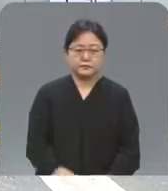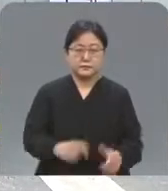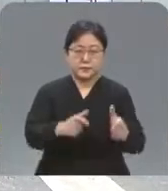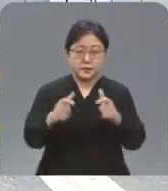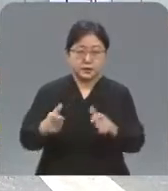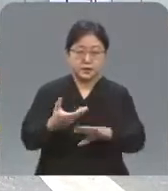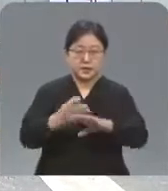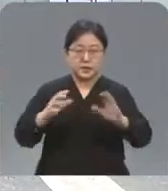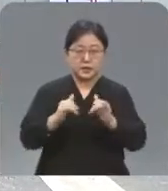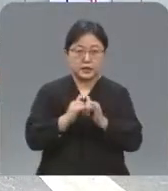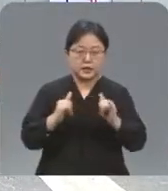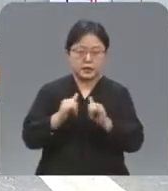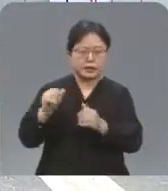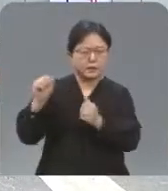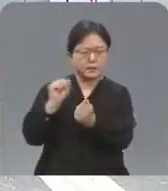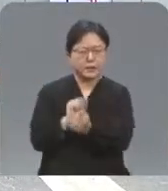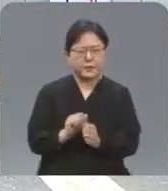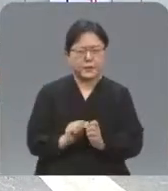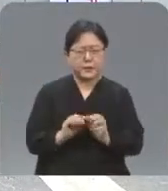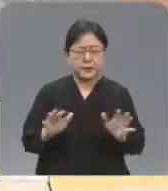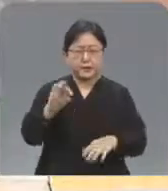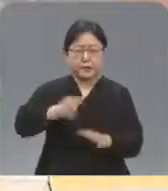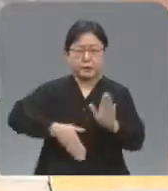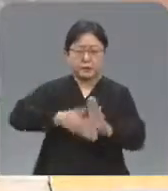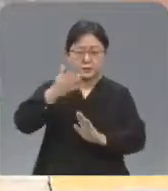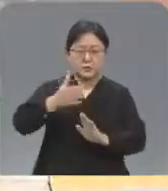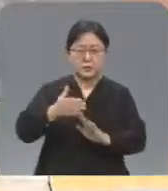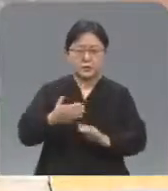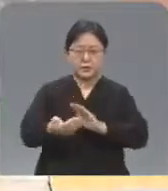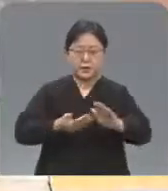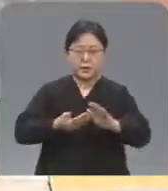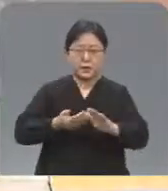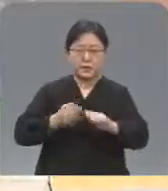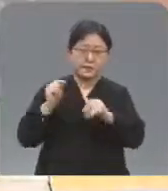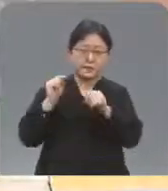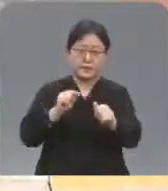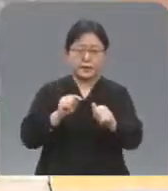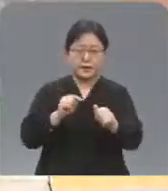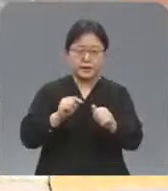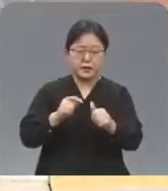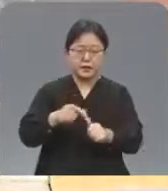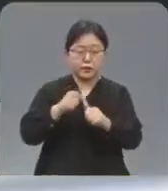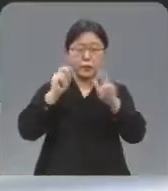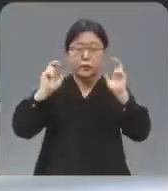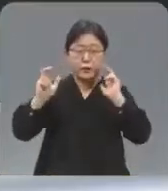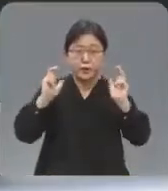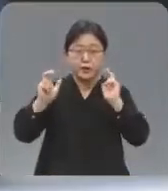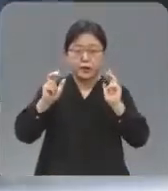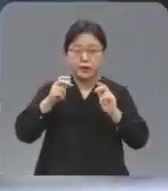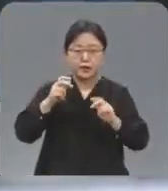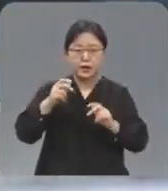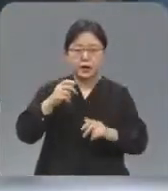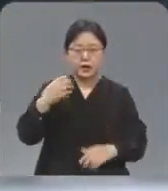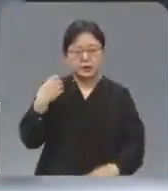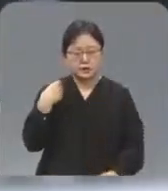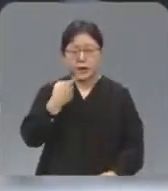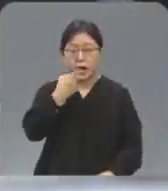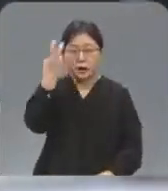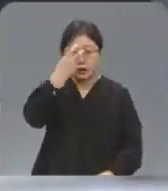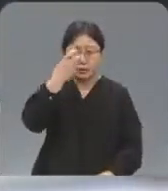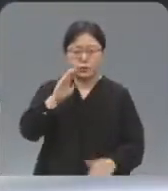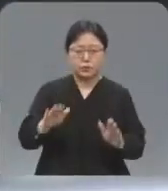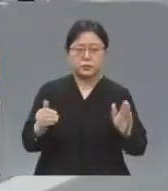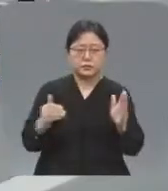지역 내 외국인 감염이 확산하면서 강주 시가 손 제조 취했던 외국인 고용 사업장 의무 진단 검사가 오늘로